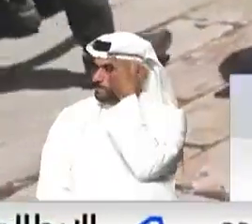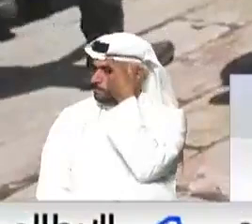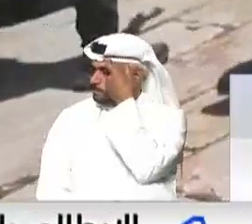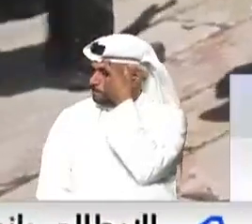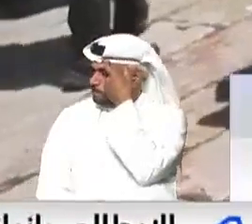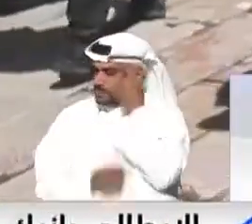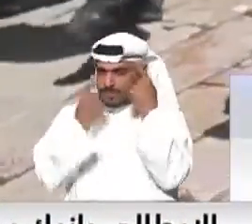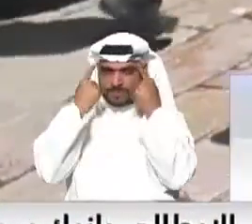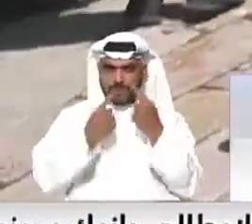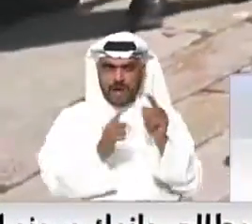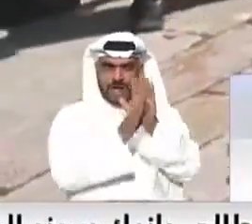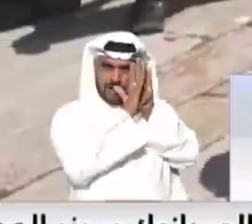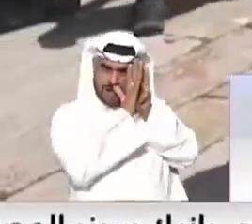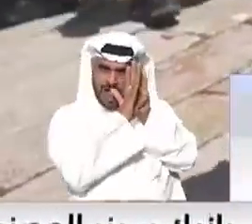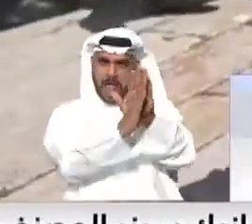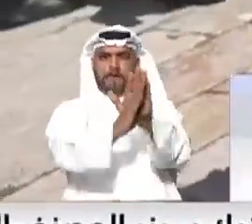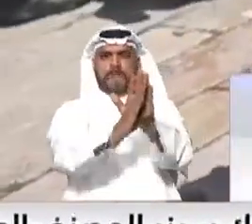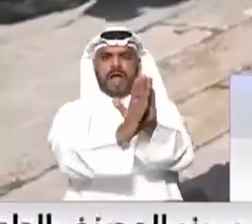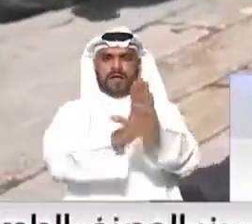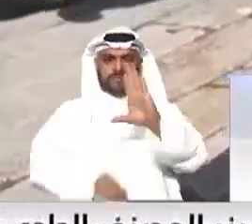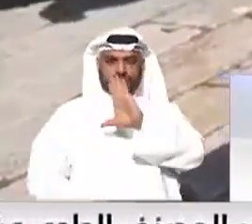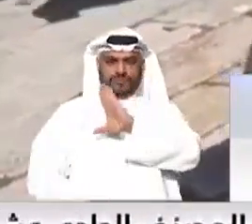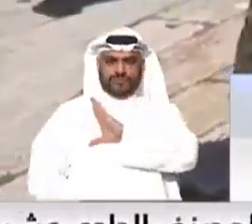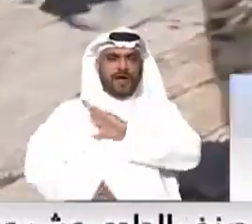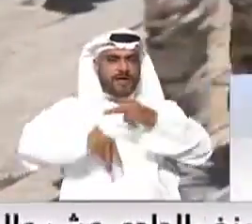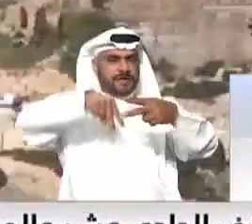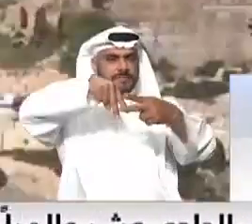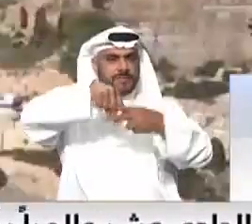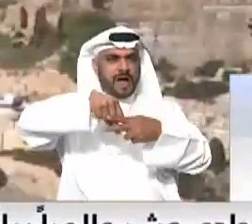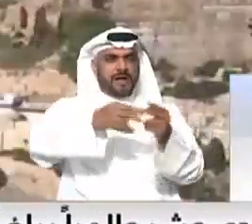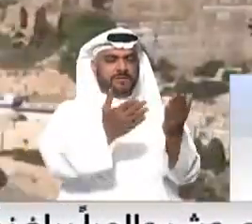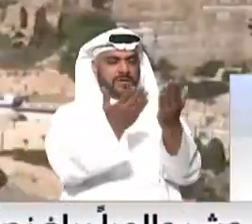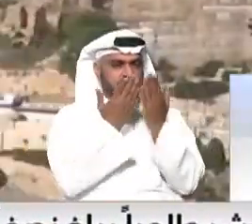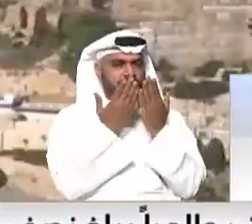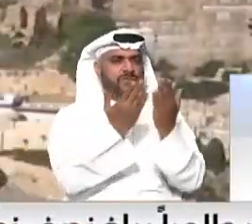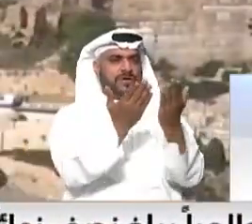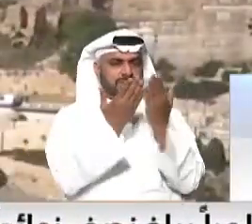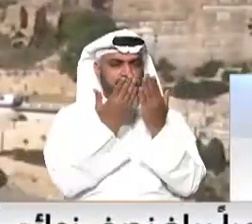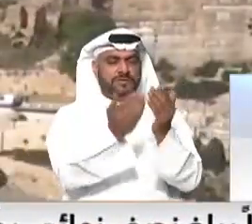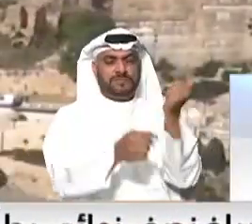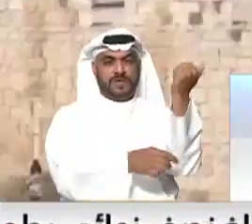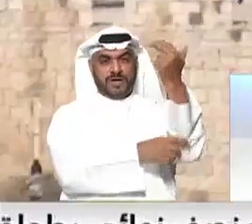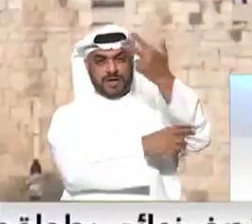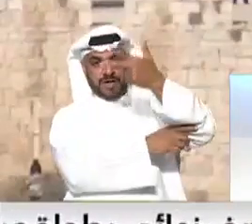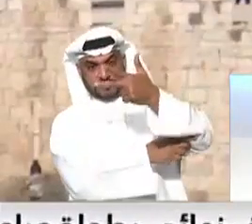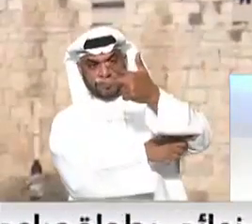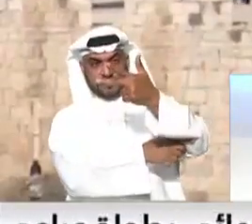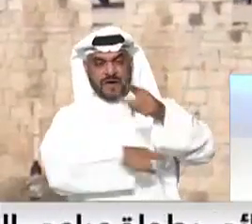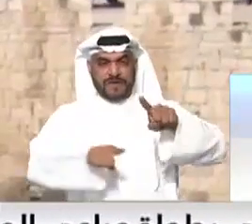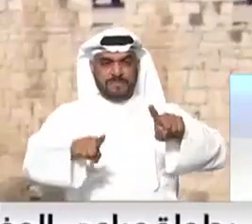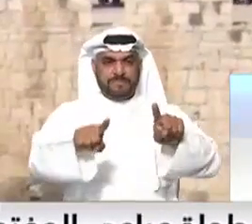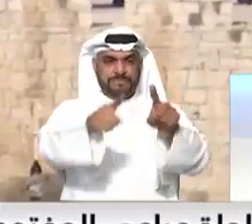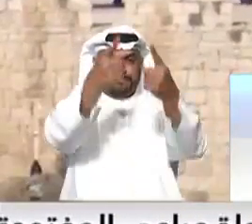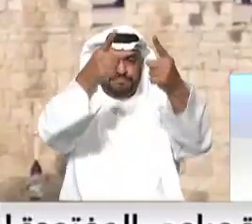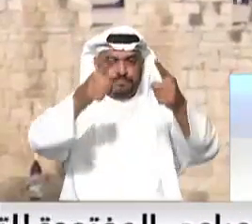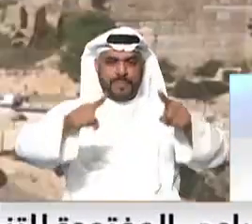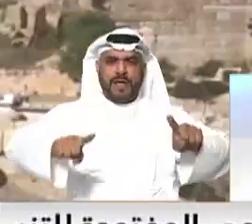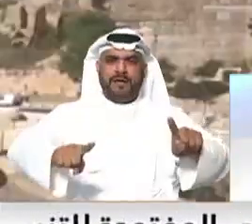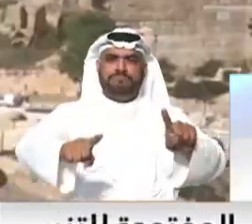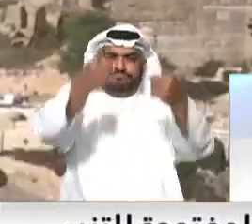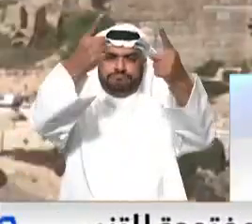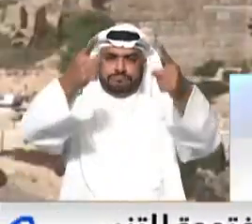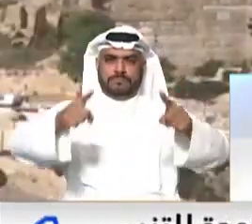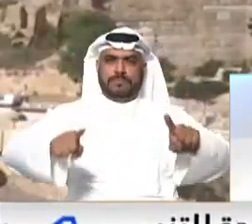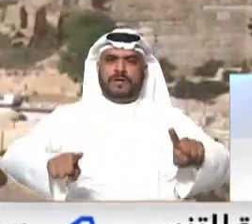المبارك بحماية مشددة من قوات الاحتلال الصهيوني على شكل مجموعات من جهة باب المغاربة،